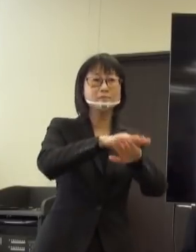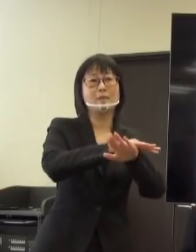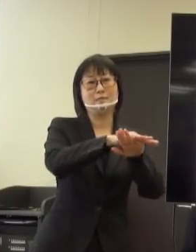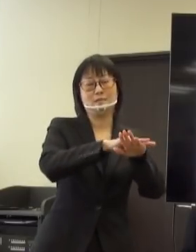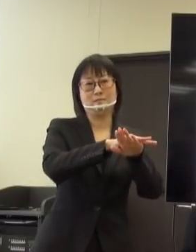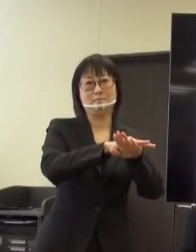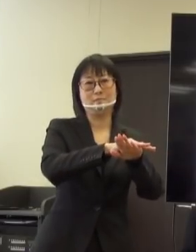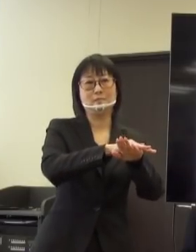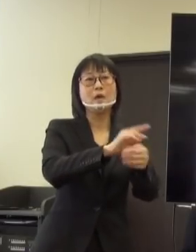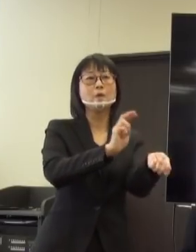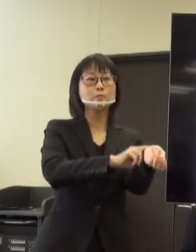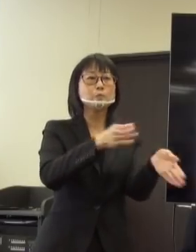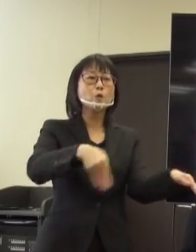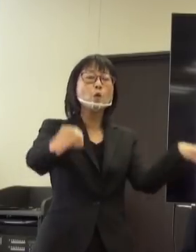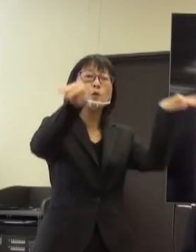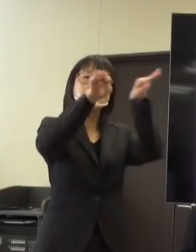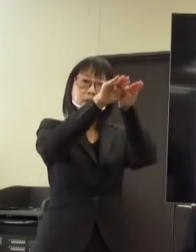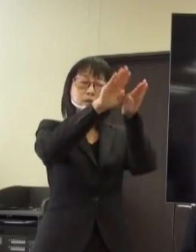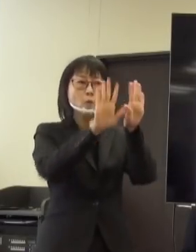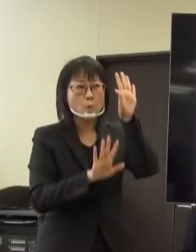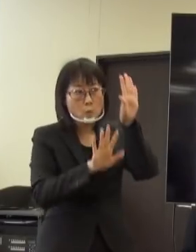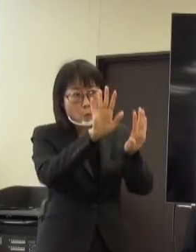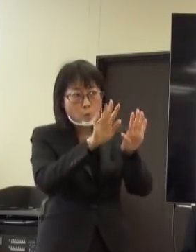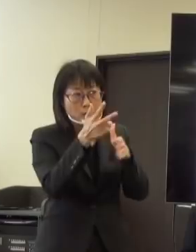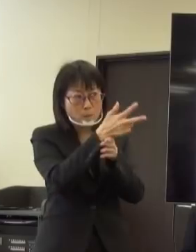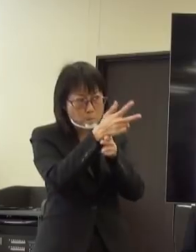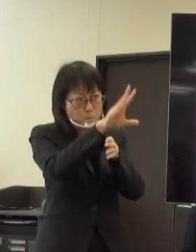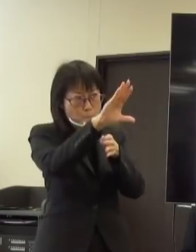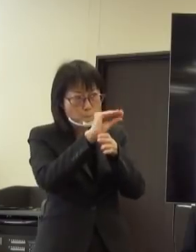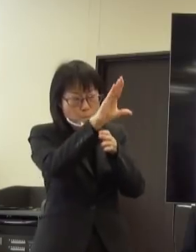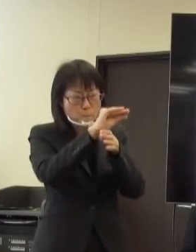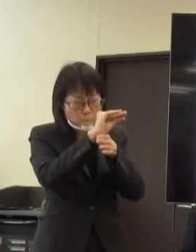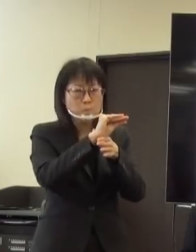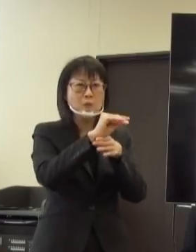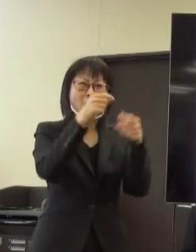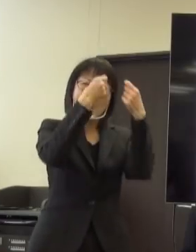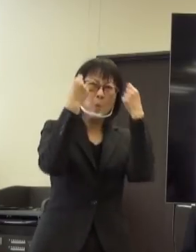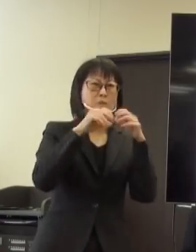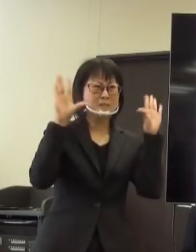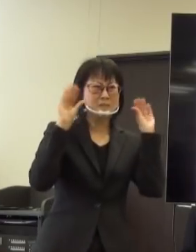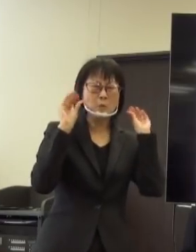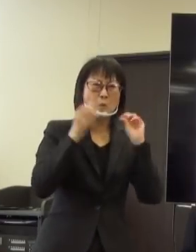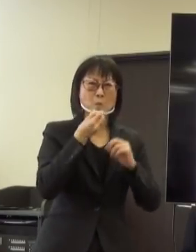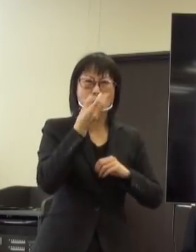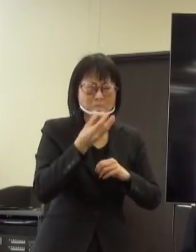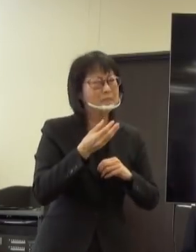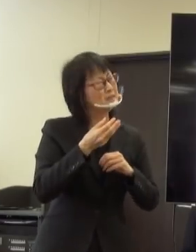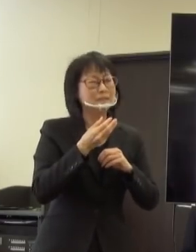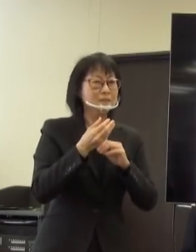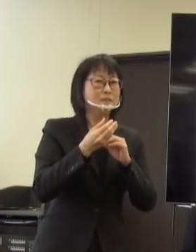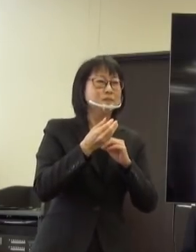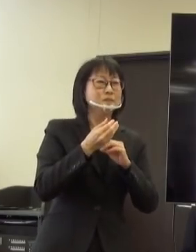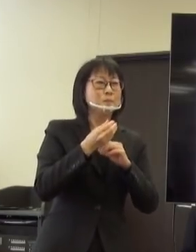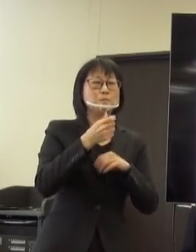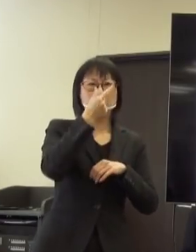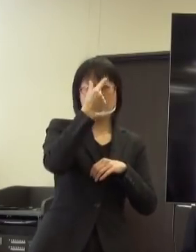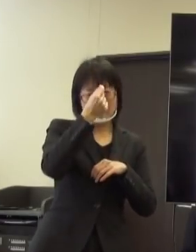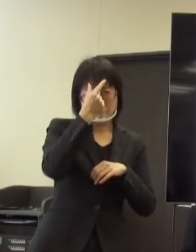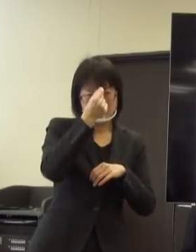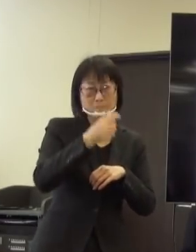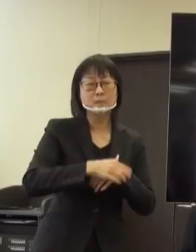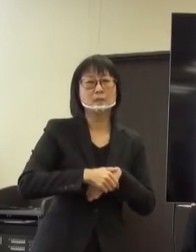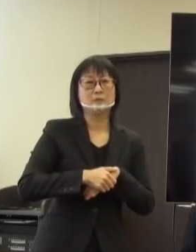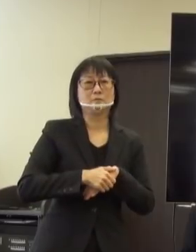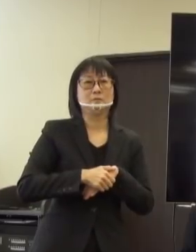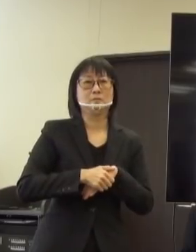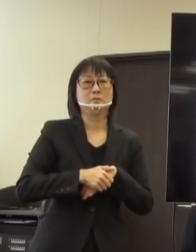様々な、入院患者のプライバシーを阻害する恐れもあります。現に内部の撮影をさせろとい